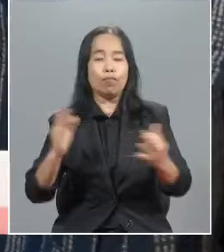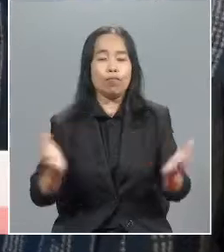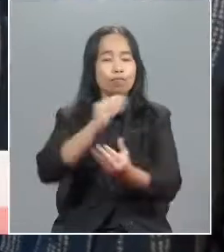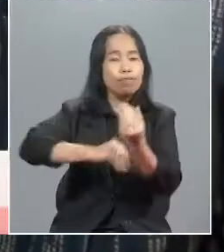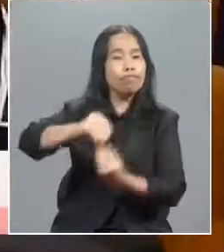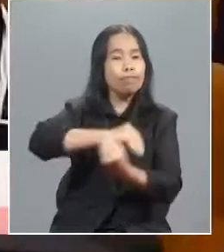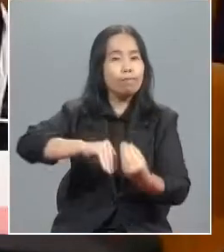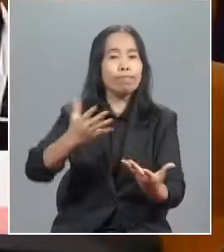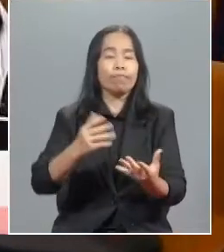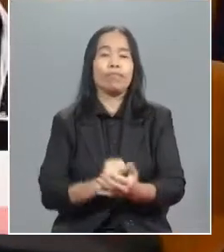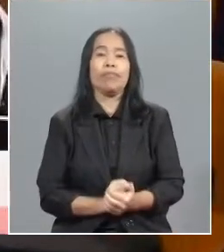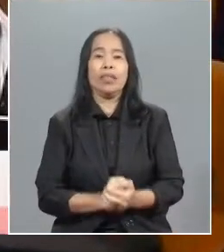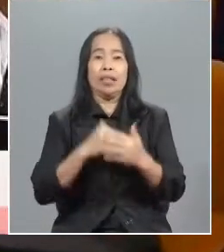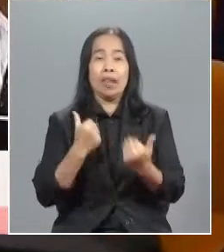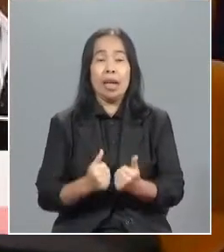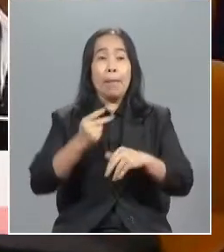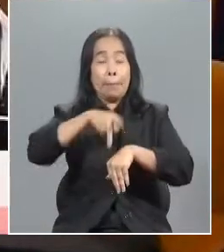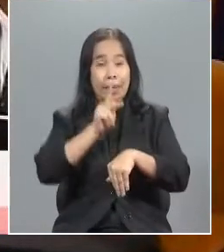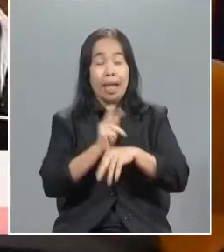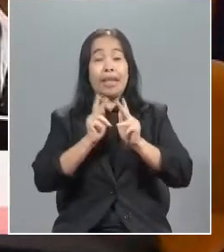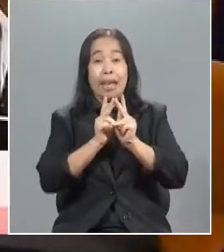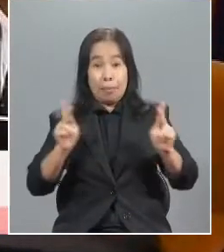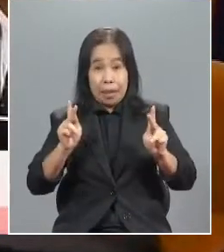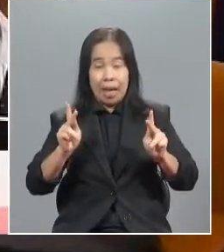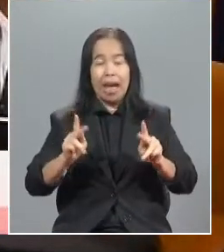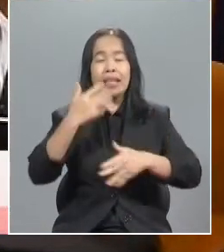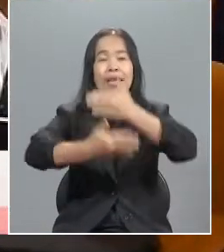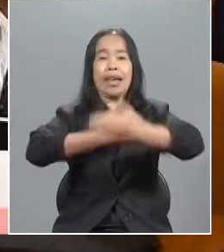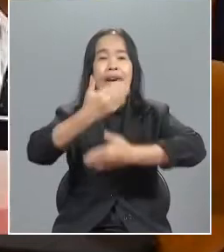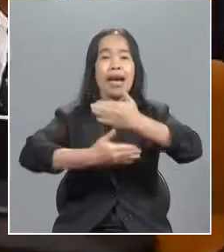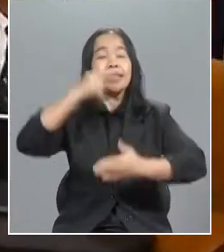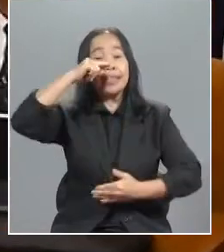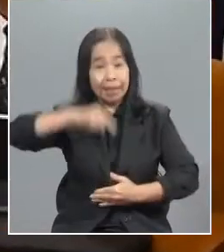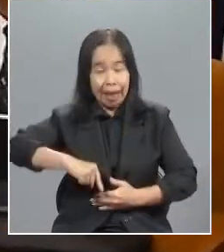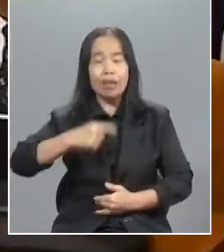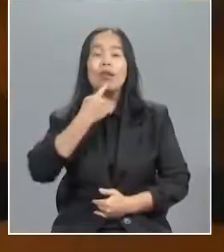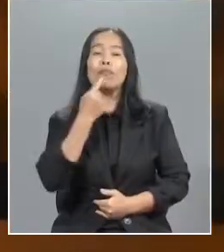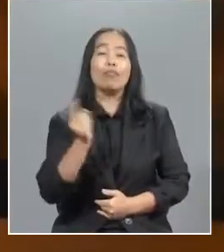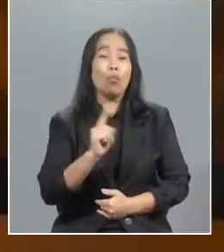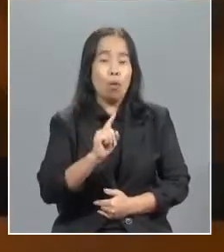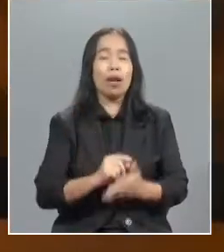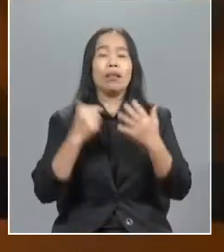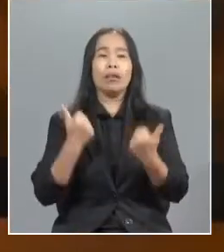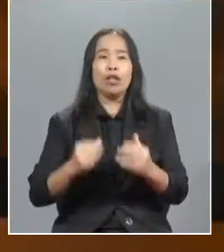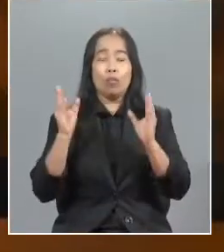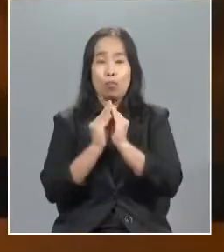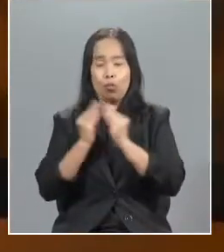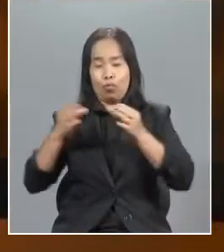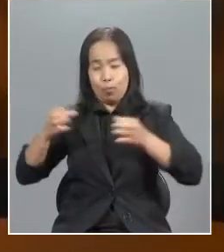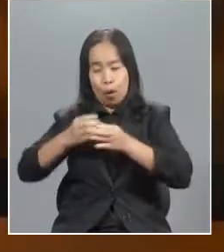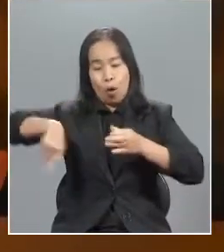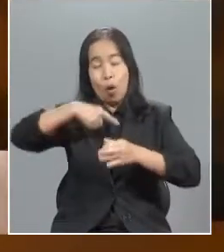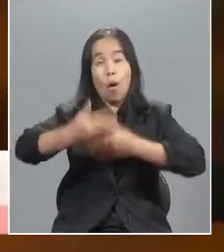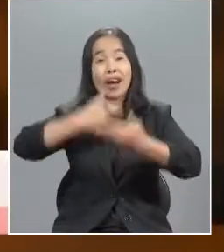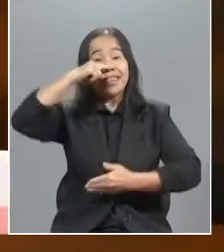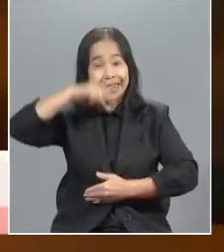ในขณะที่ประธานกรรมการหอการค้าไทยคุณสนั่งอังอุบลกุลได้เปิดเผยผลการประชุมระหว่างหอการค้าไทย